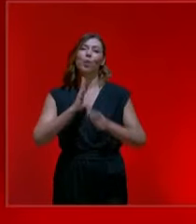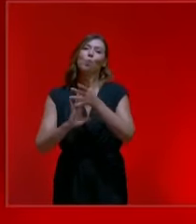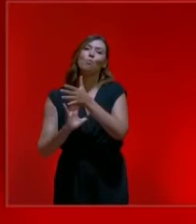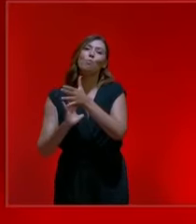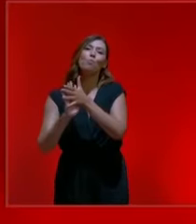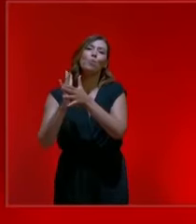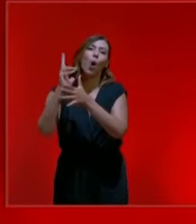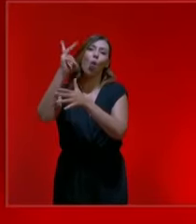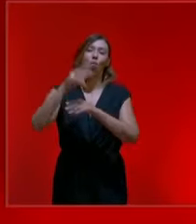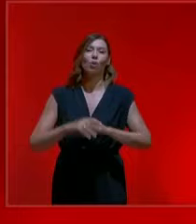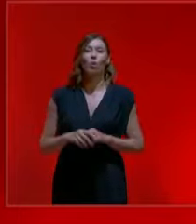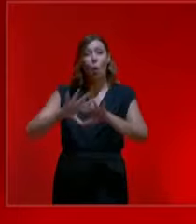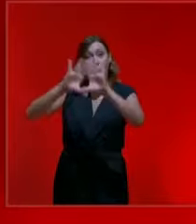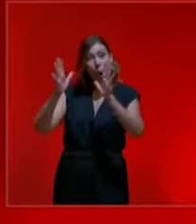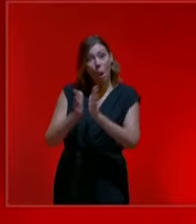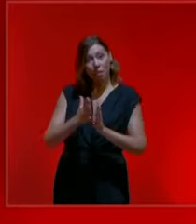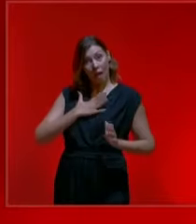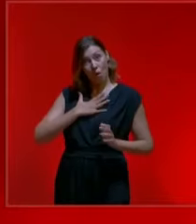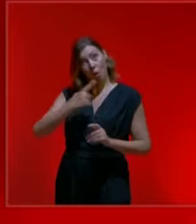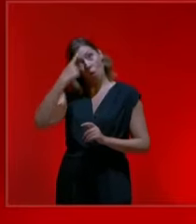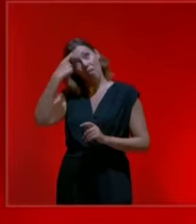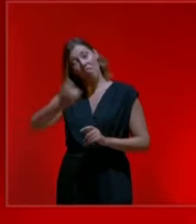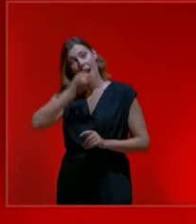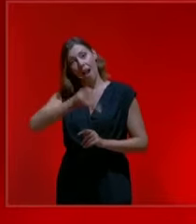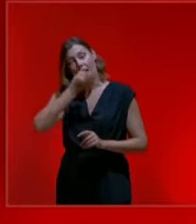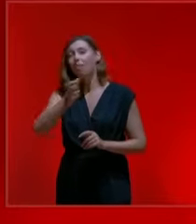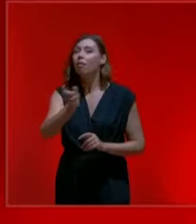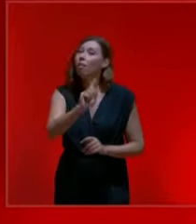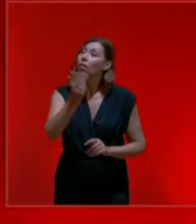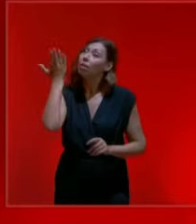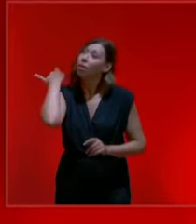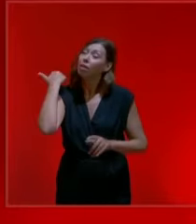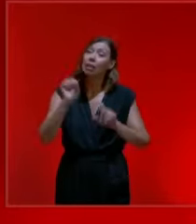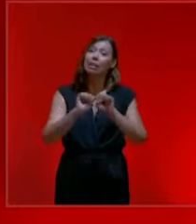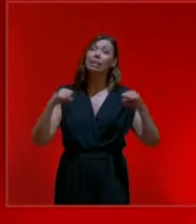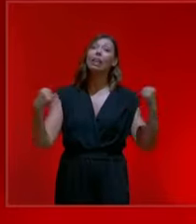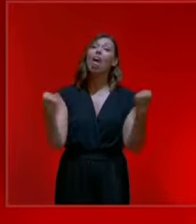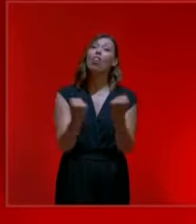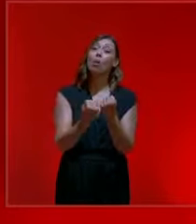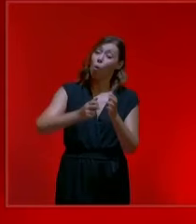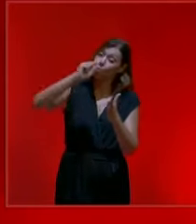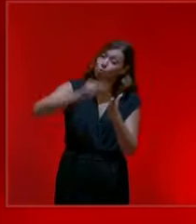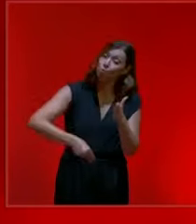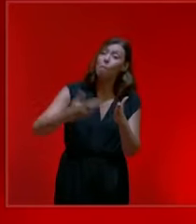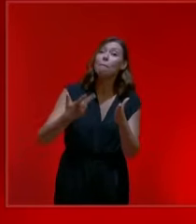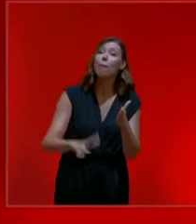του προημίου, του καταστατικού που ψηφίσαμε στο τελευταίο μας συνέδριο. Είμαστε το σπίτι κάθε προοδευτικού πολίτη.